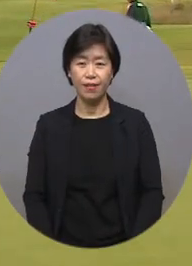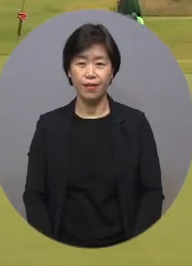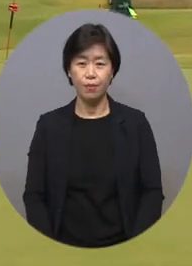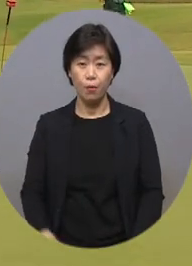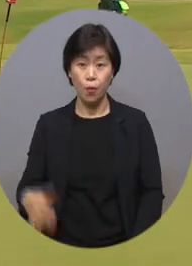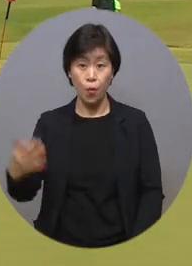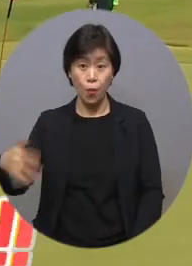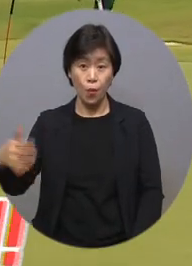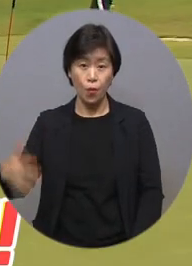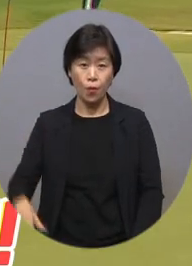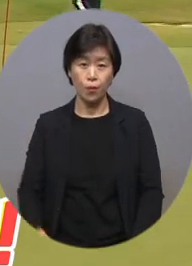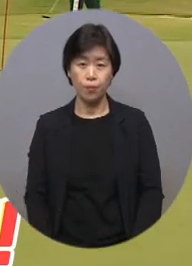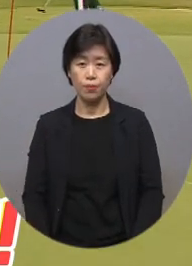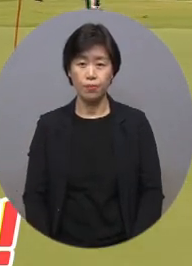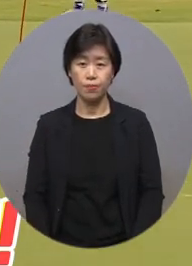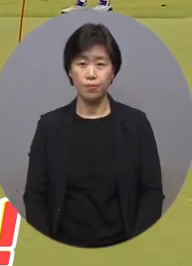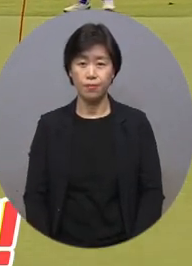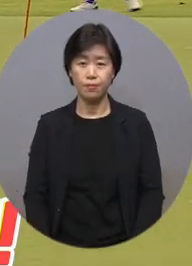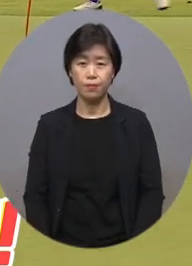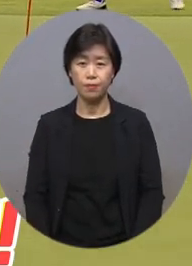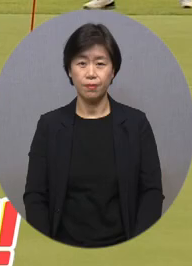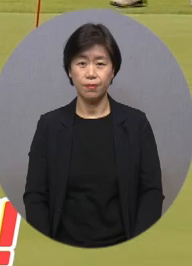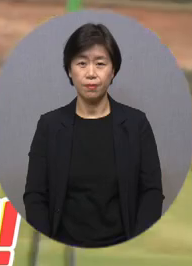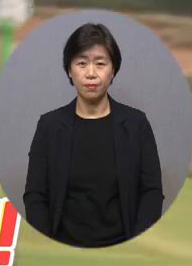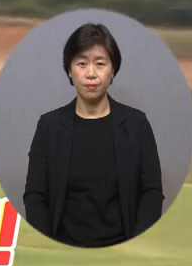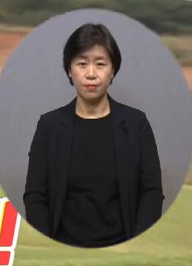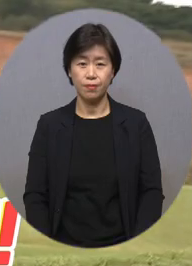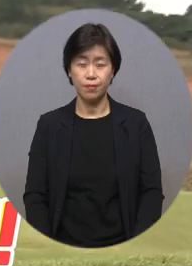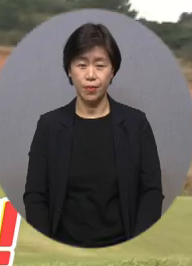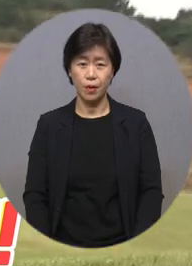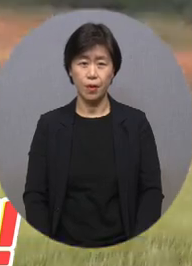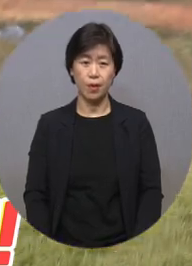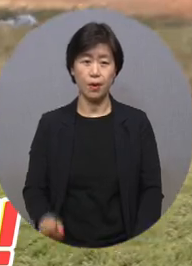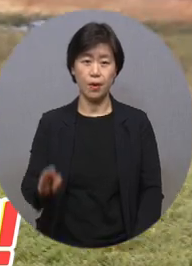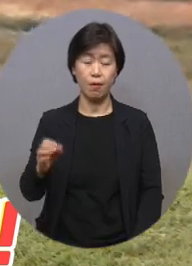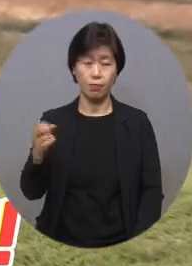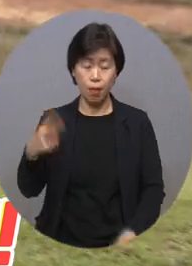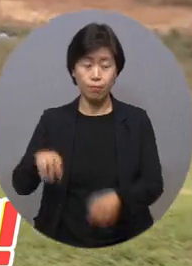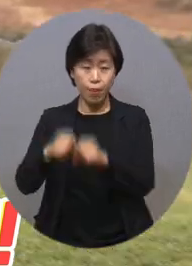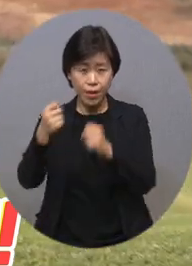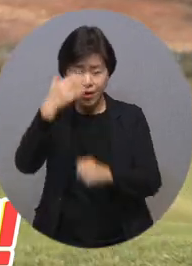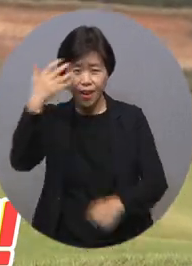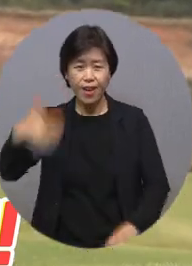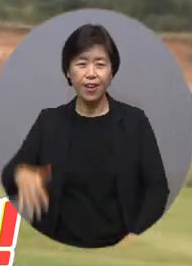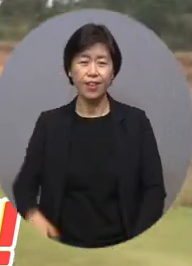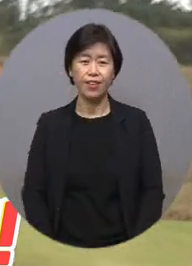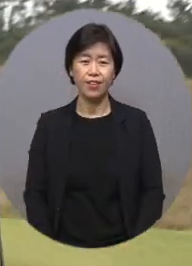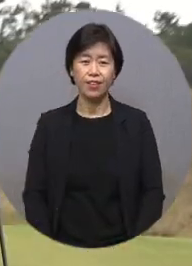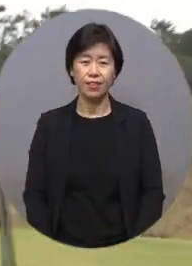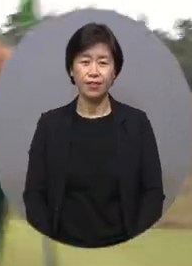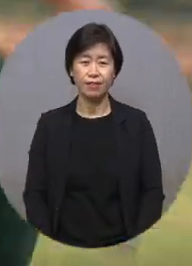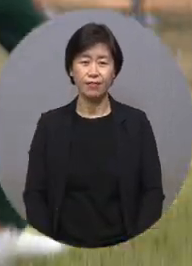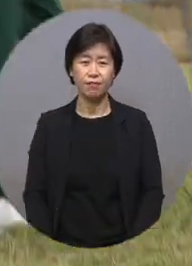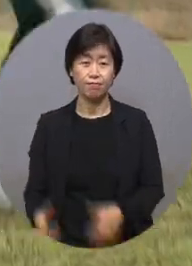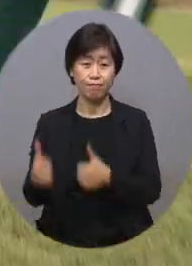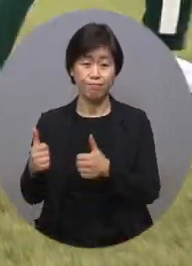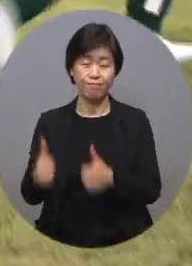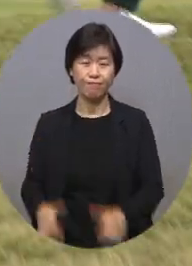우와 대박 우와 잘 쳤어 너무 잘 쳤어 아 대박 언니, 대박 준비하세요 대박, 제가 대박. 이거